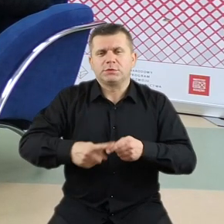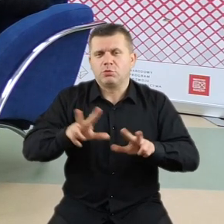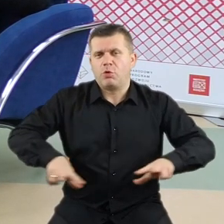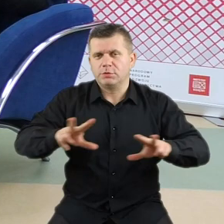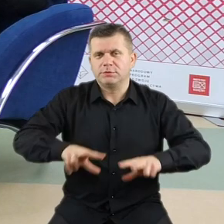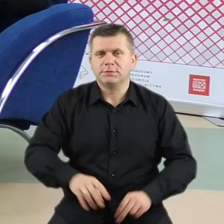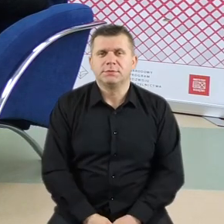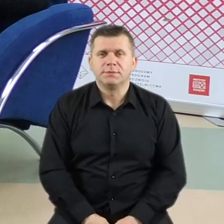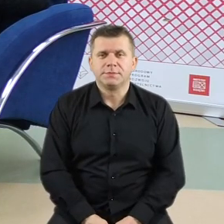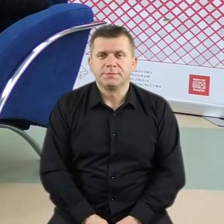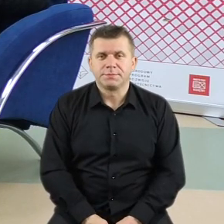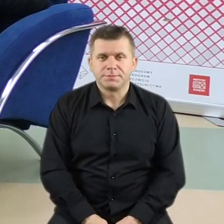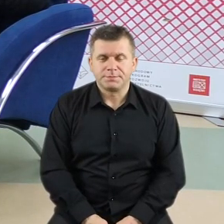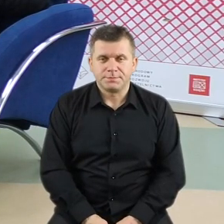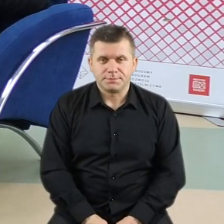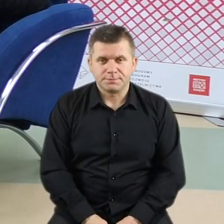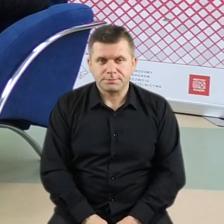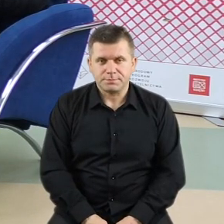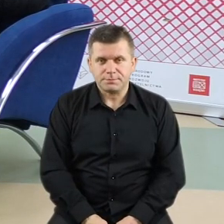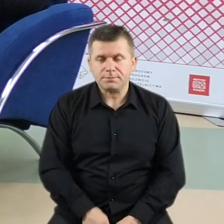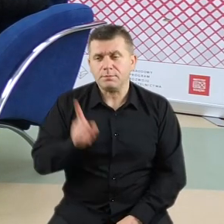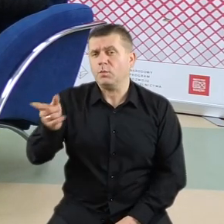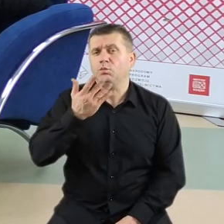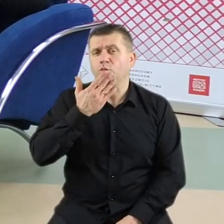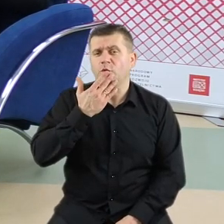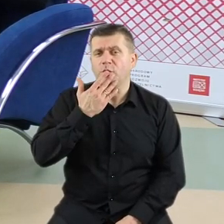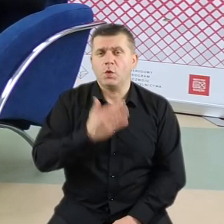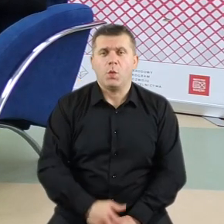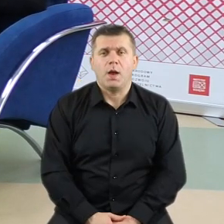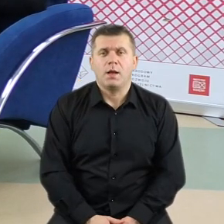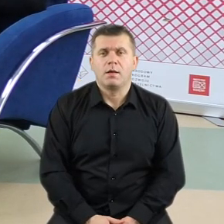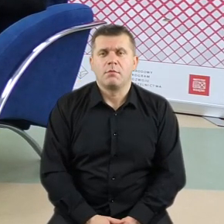To pisarstwo jest we krwi w takim razie. Ona mówiła o